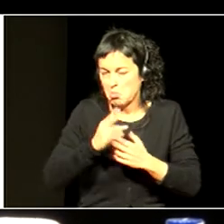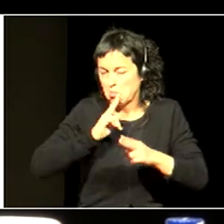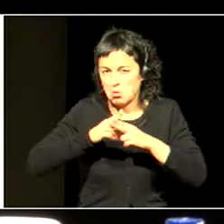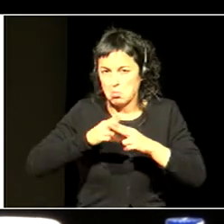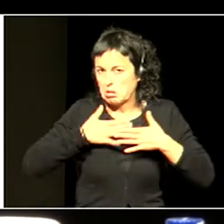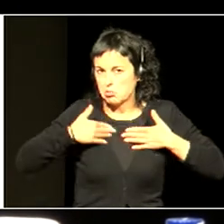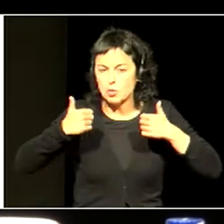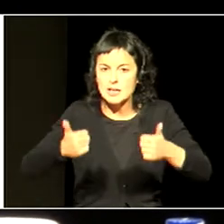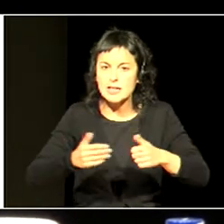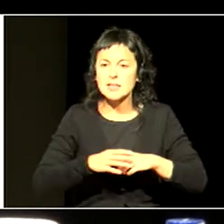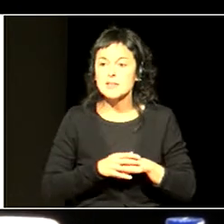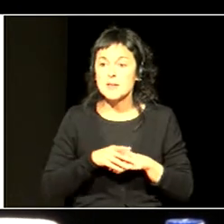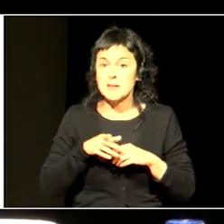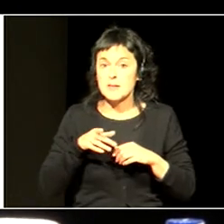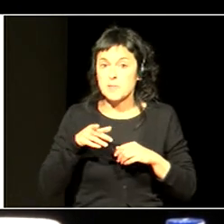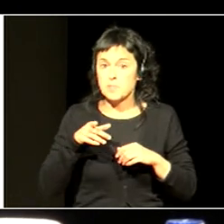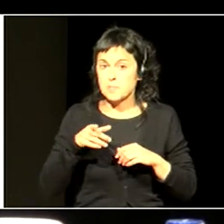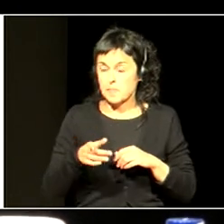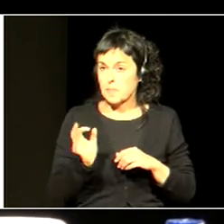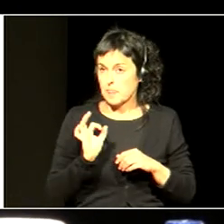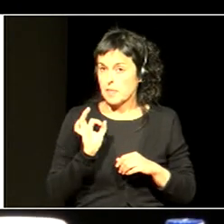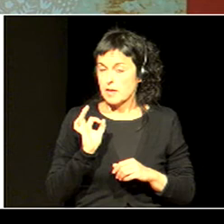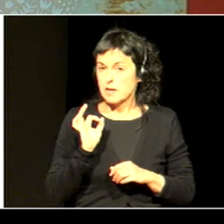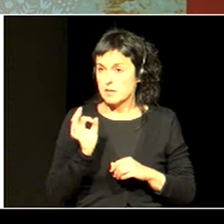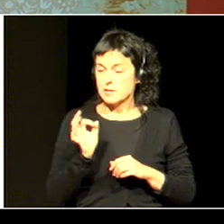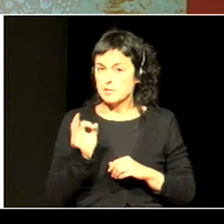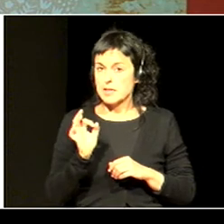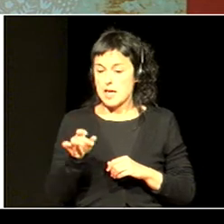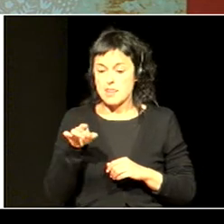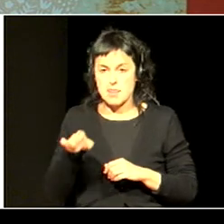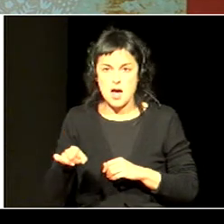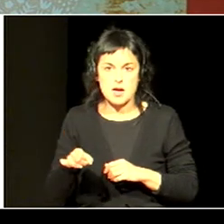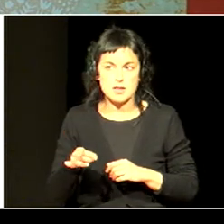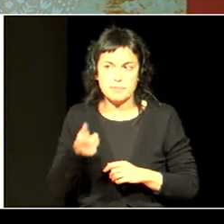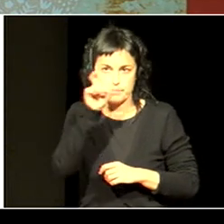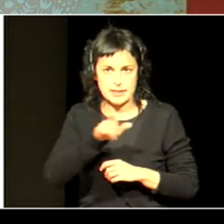ez? Eta hor, egiza da, badago zela koordinatzaile lana